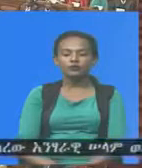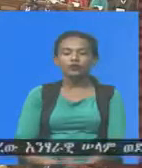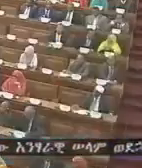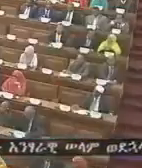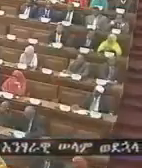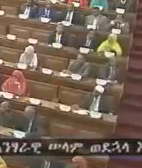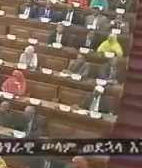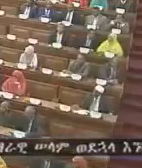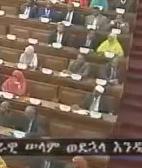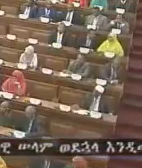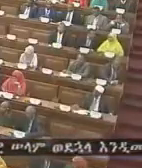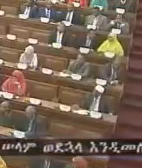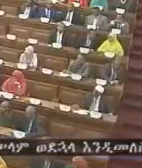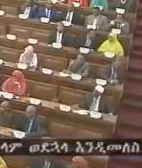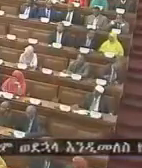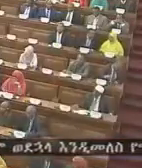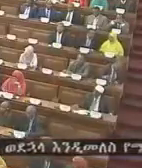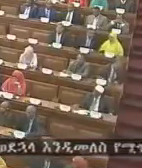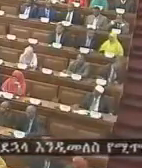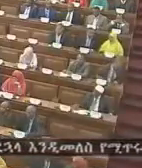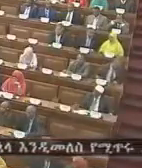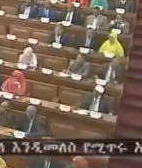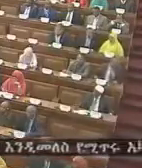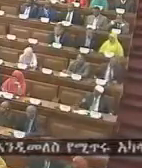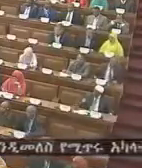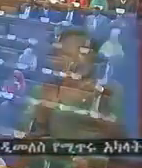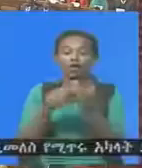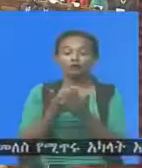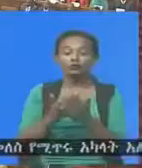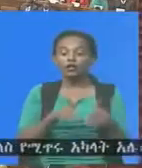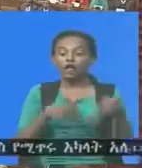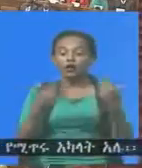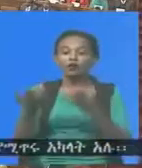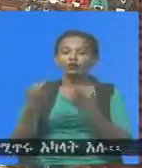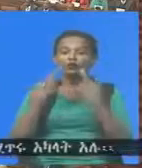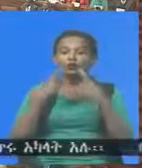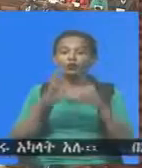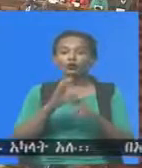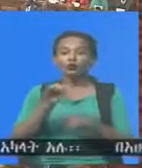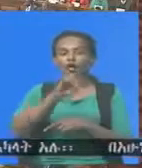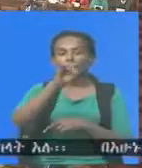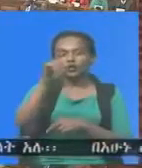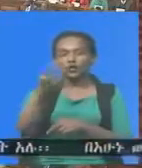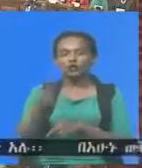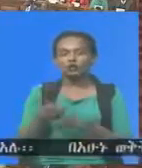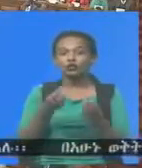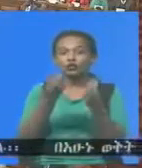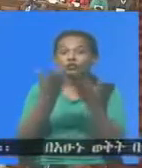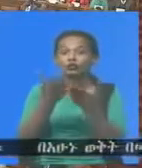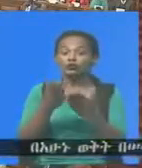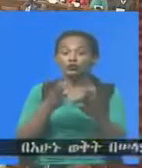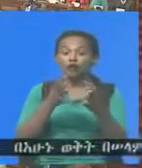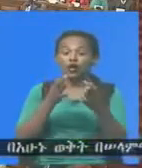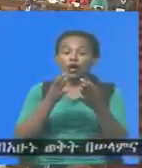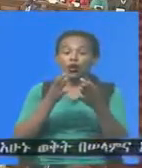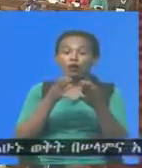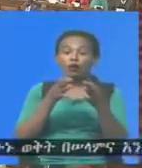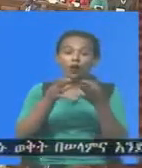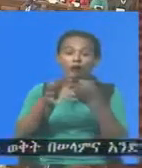አመሰግናለሁ የተከበሩ አፈ ጉባኤ። ክቡር ጠቅላይ ሚኒስትሩም ላቀረቡልን ሪፖርትና ለጥያቄዎቻችን ለሚሰጡት መብራሪያ